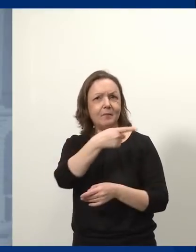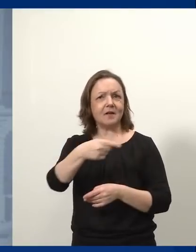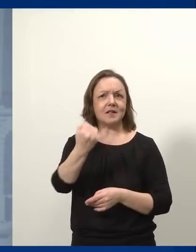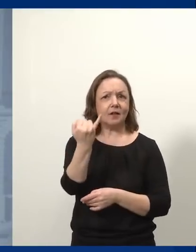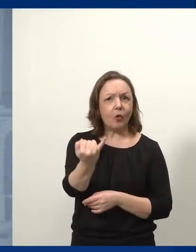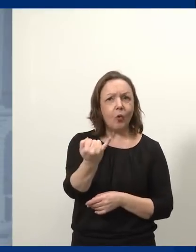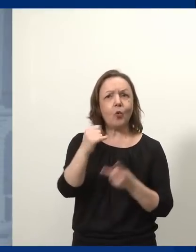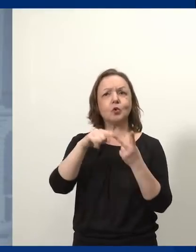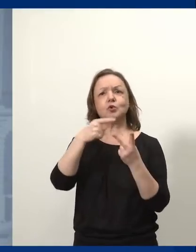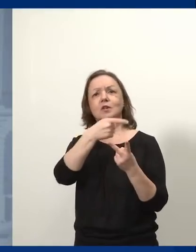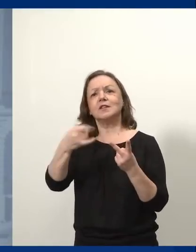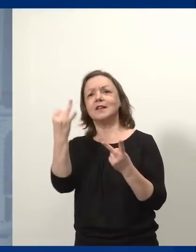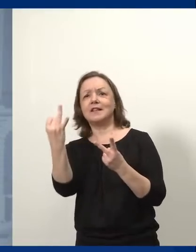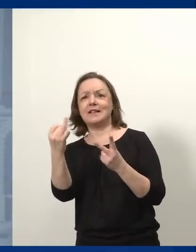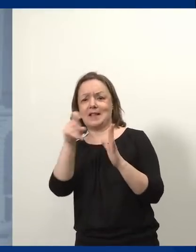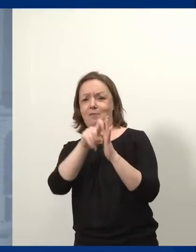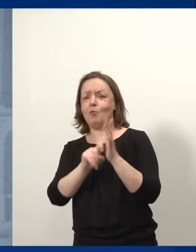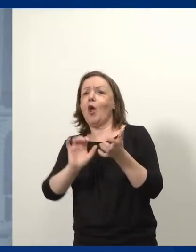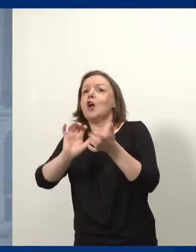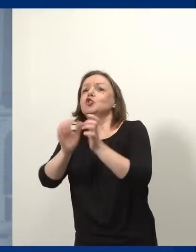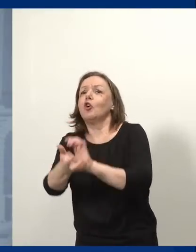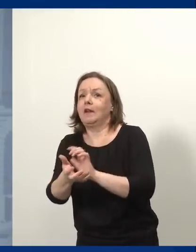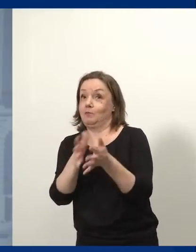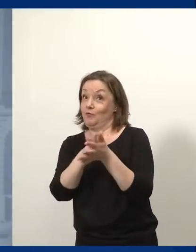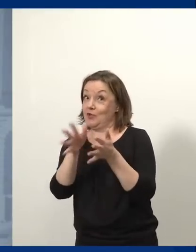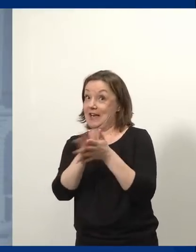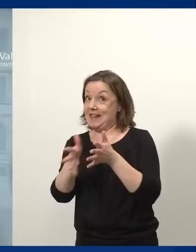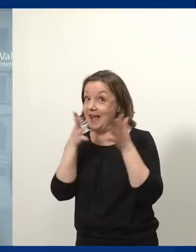pykälän soveltamista.